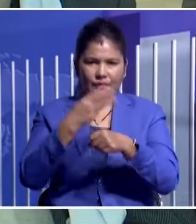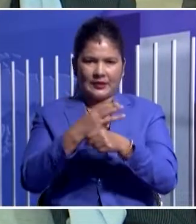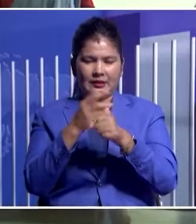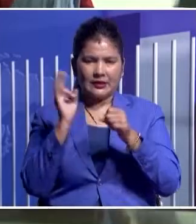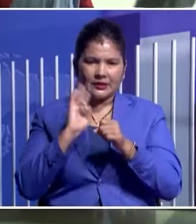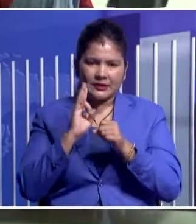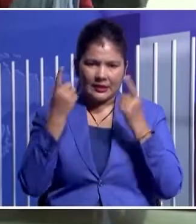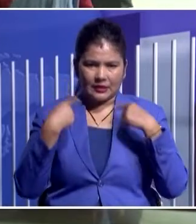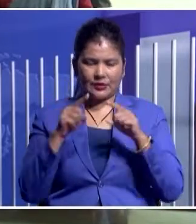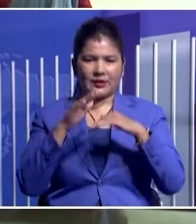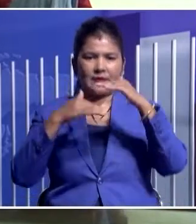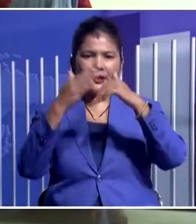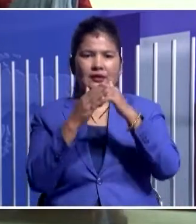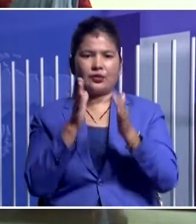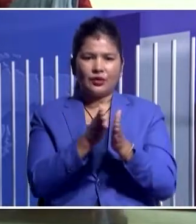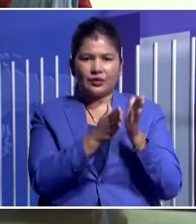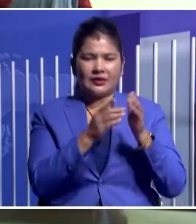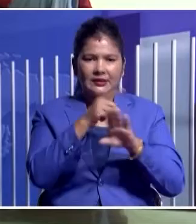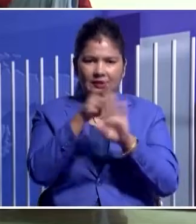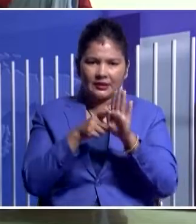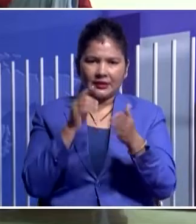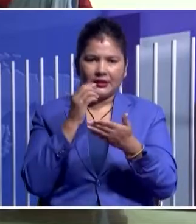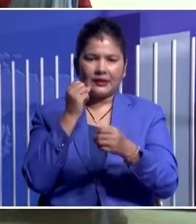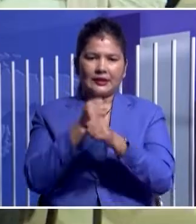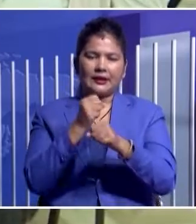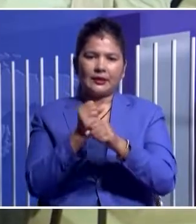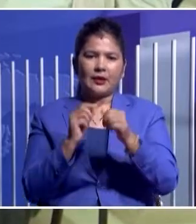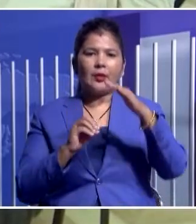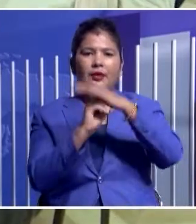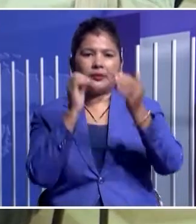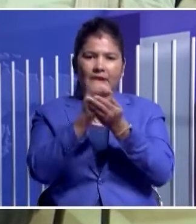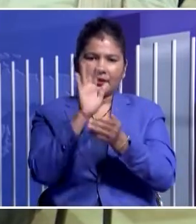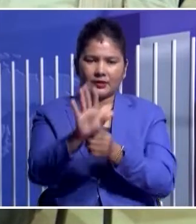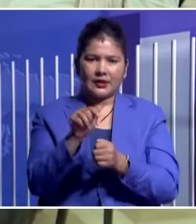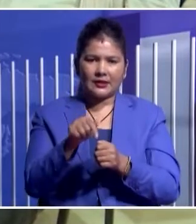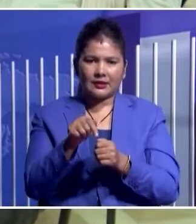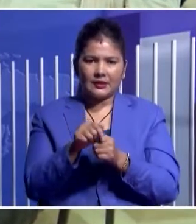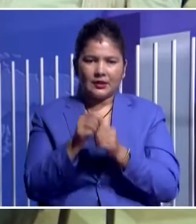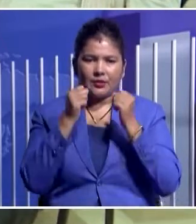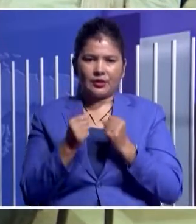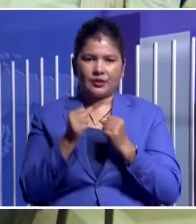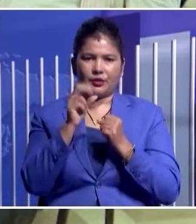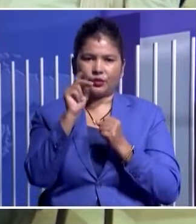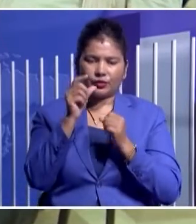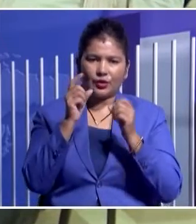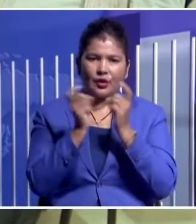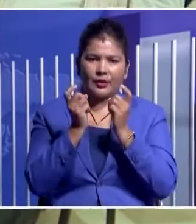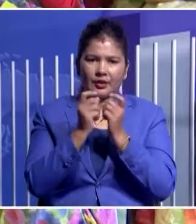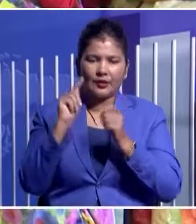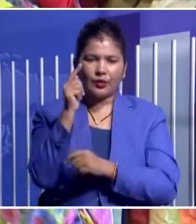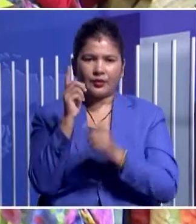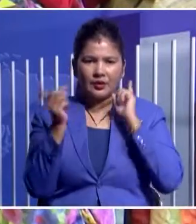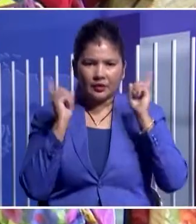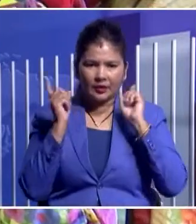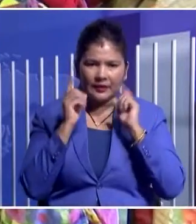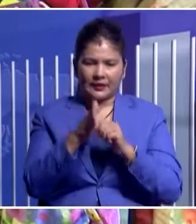शिक्षा, स्वास्थ्य र विकासका योजनालाई नीति तथा कार्यक्रमले प्राथमिकतामा राखेको छ। यस्तै आजै बसेको दोस्रो बैठकमा कोहलपुर ललितपुर